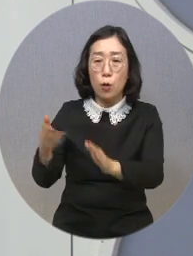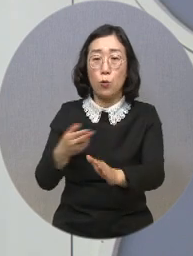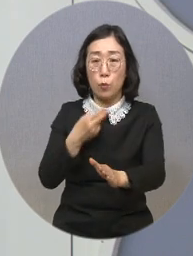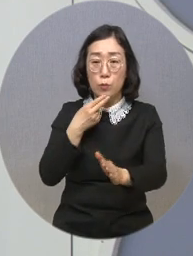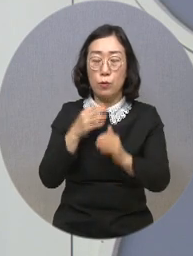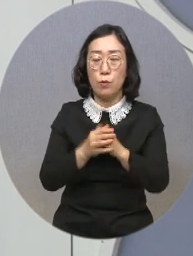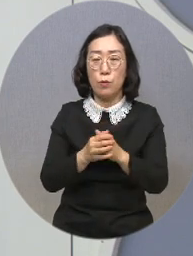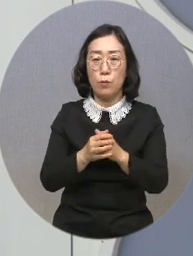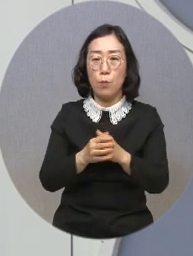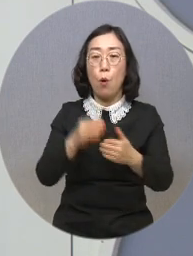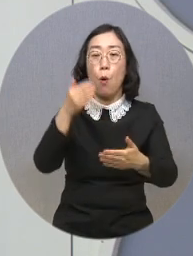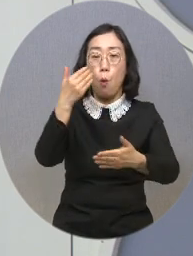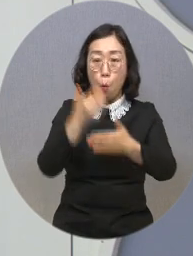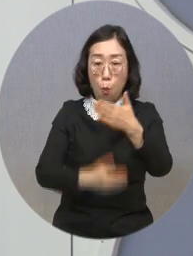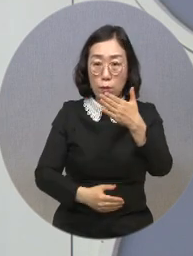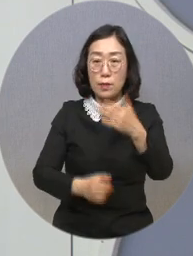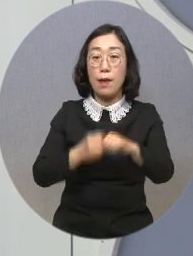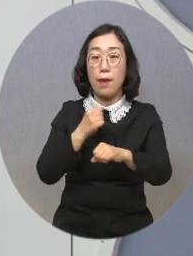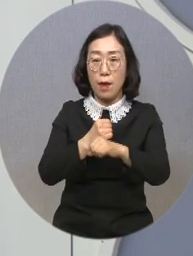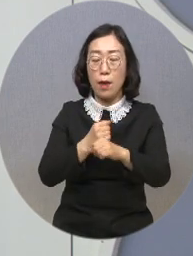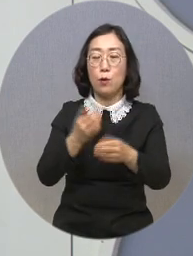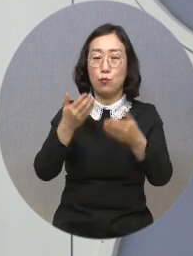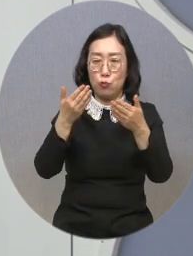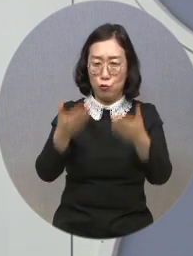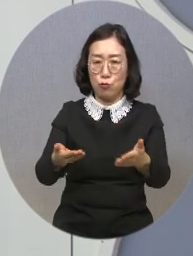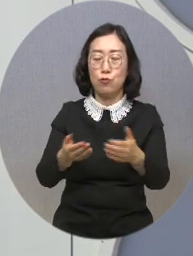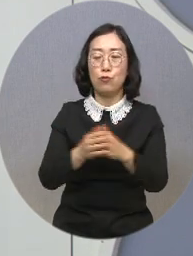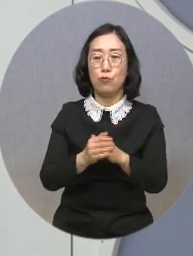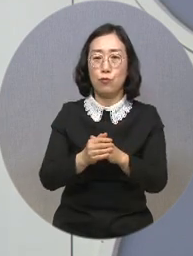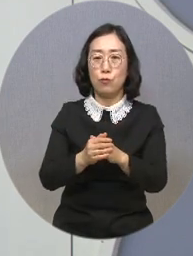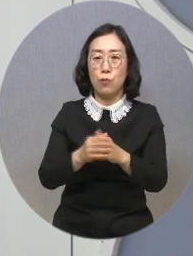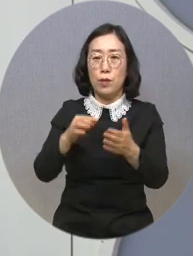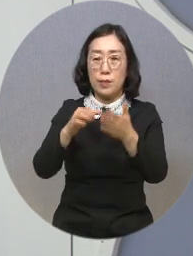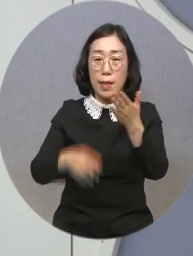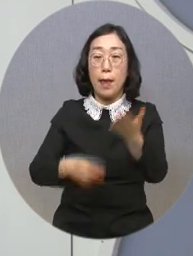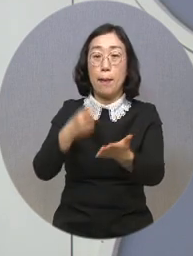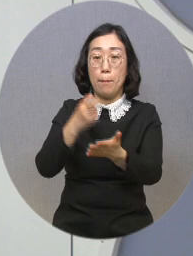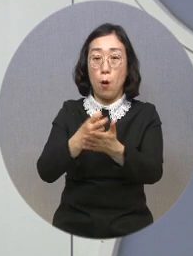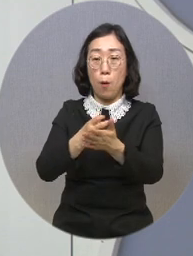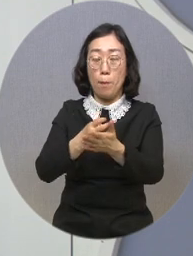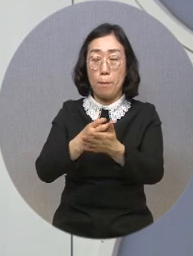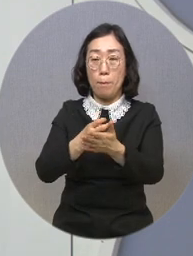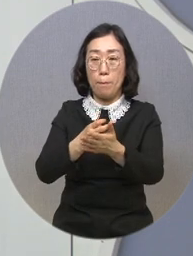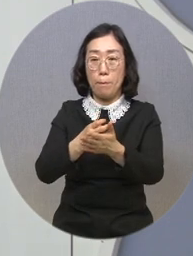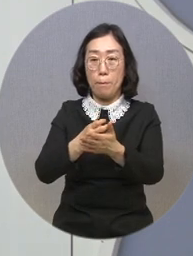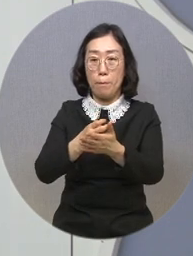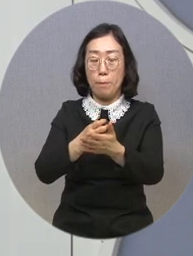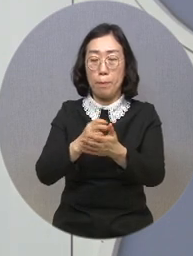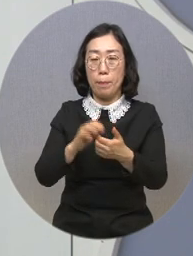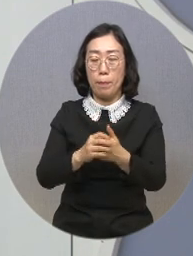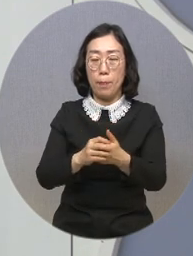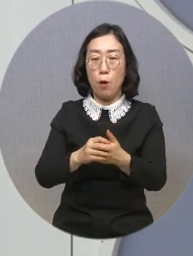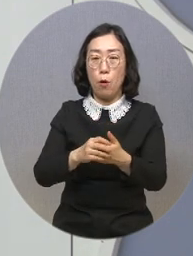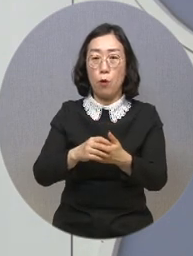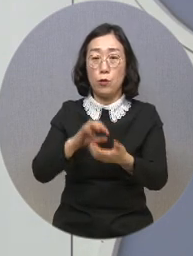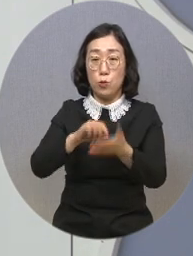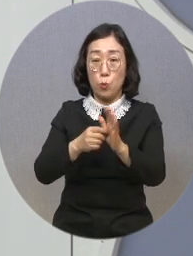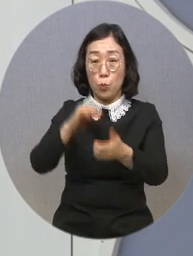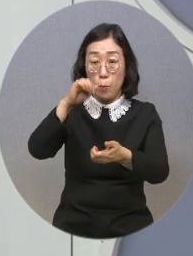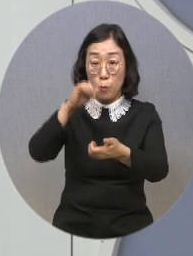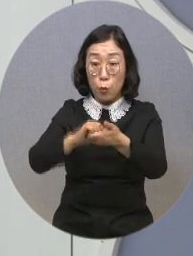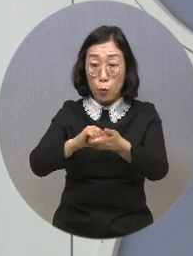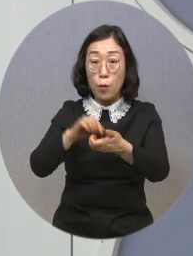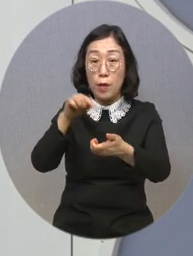부분을 공제하도록 하는 것을 그게 이제 세법 시행령에 들어있거든요. 네. 그 한도는 그거를 제가